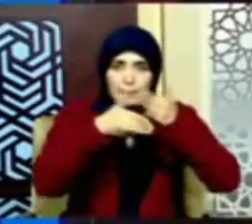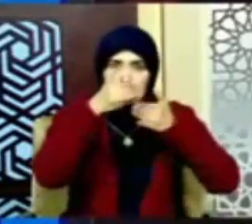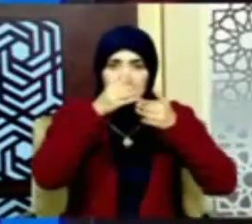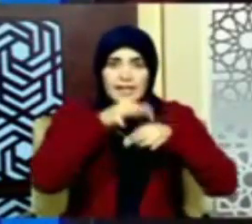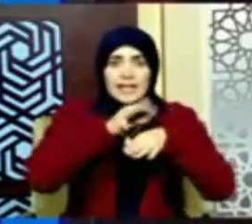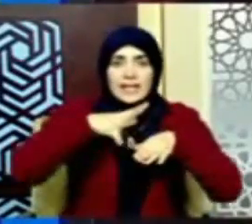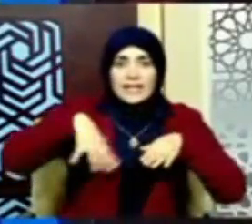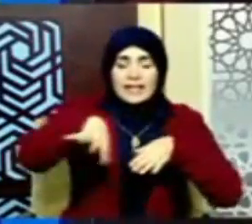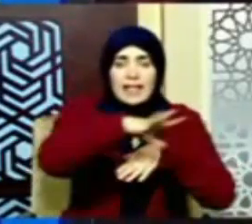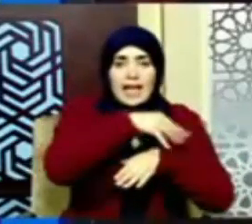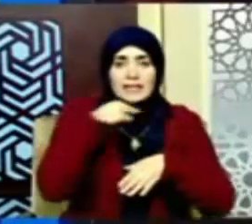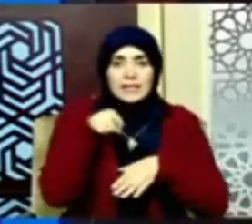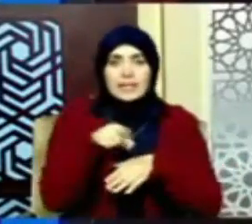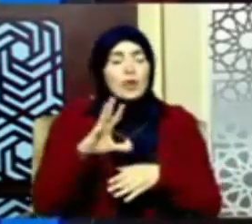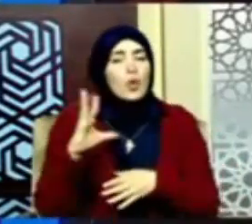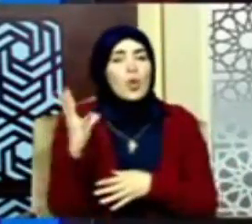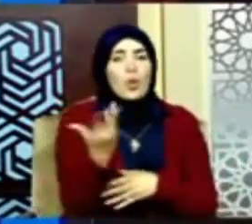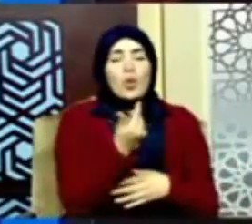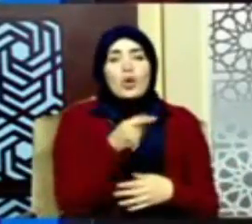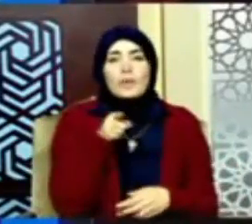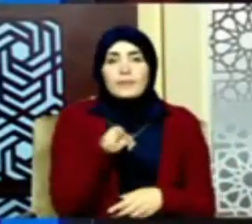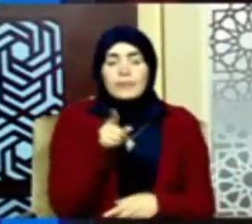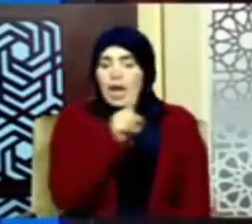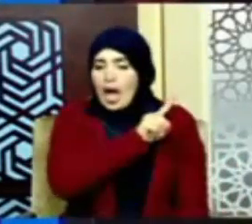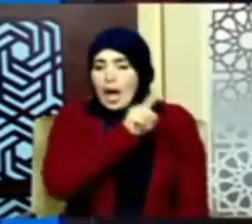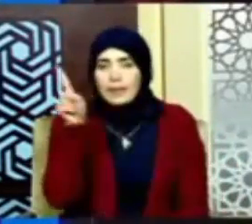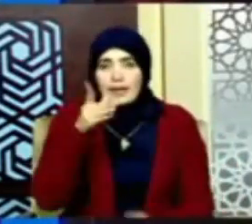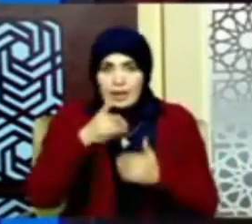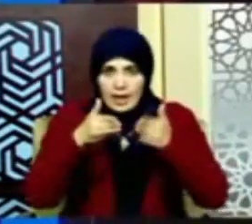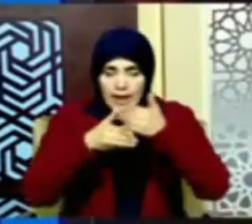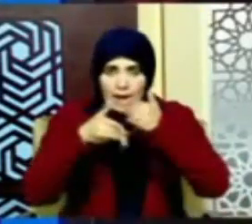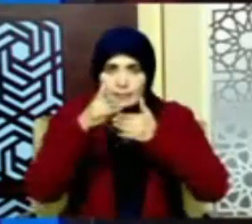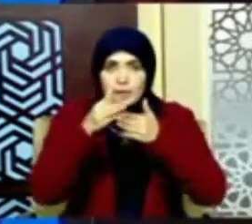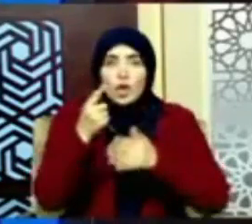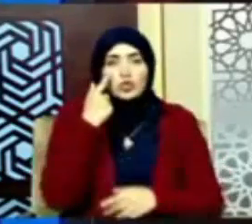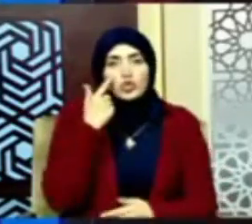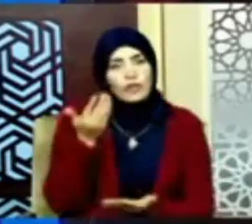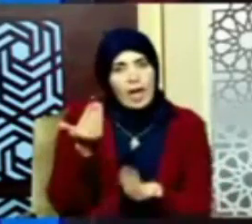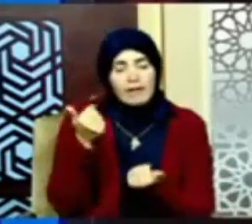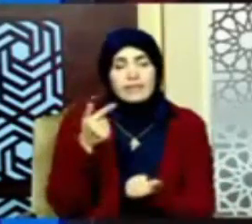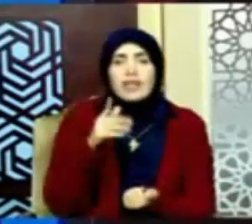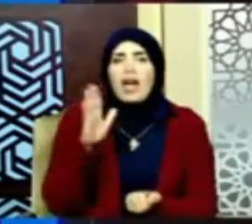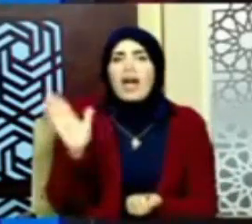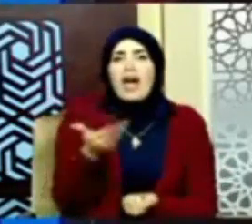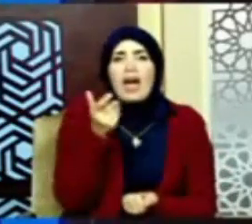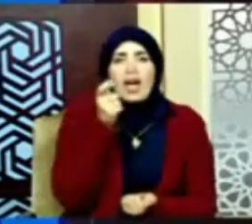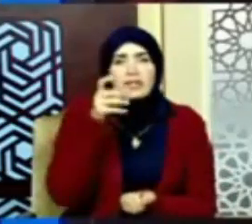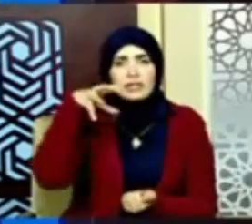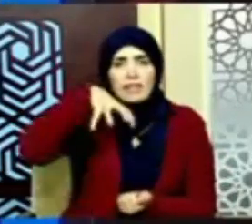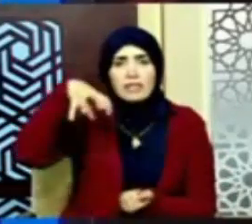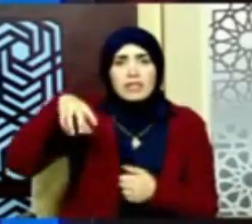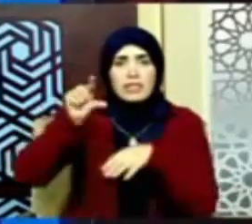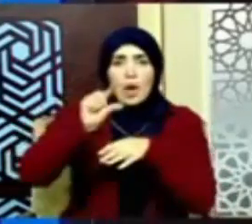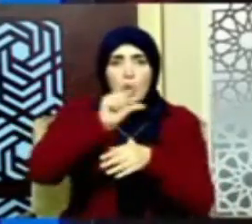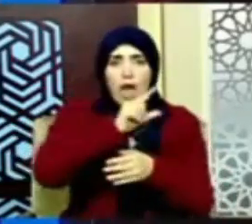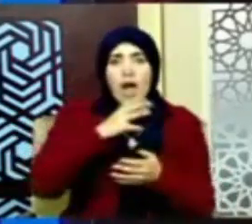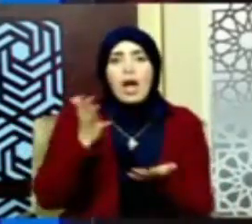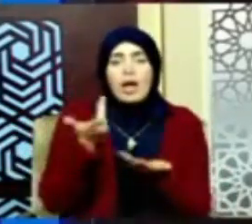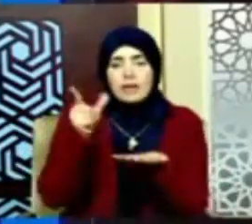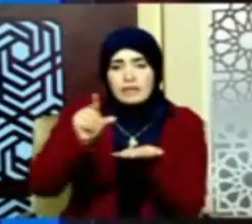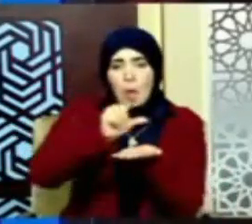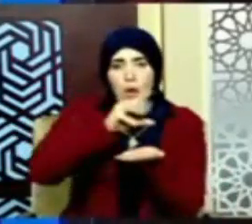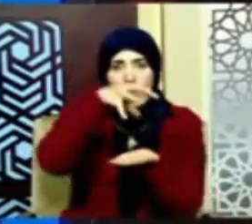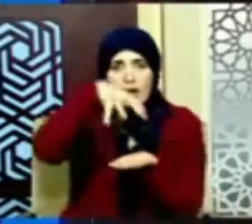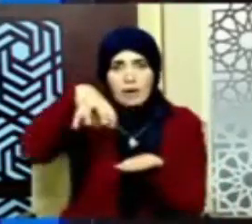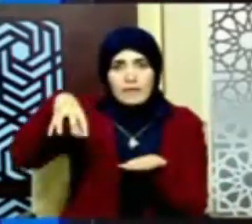ملك على جهل وإقلال. أروني أي دولة أو أي حضارة قامت على جهل